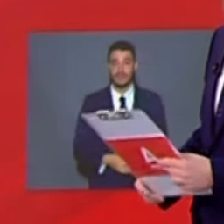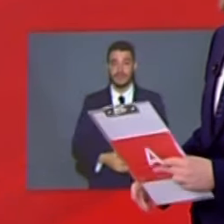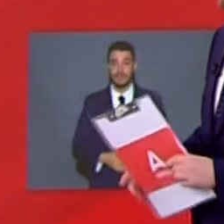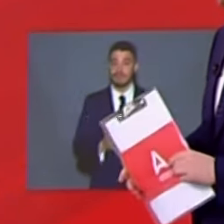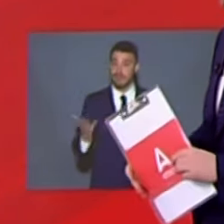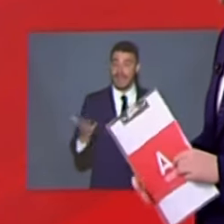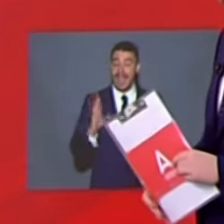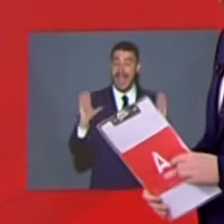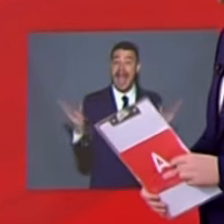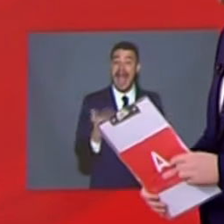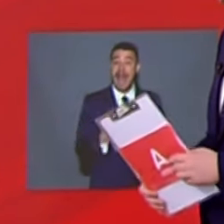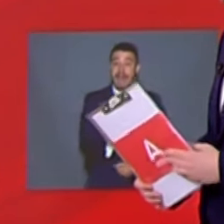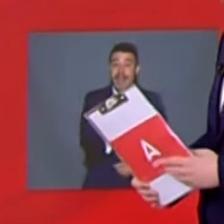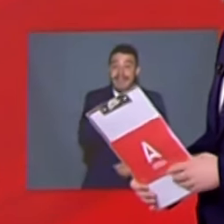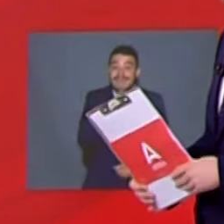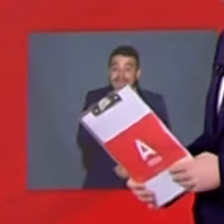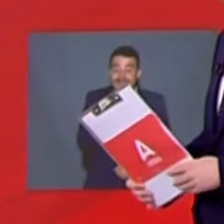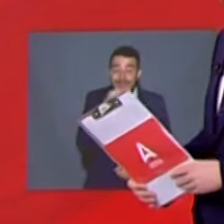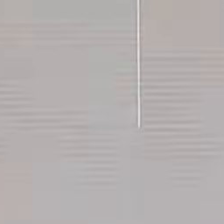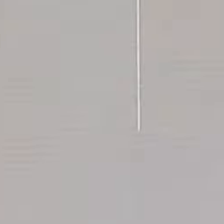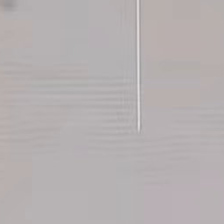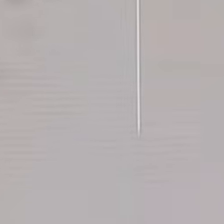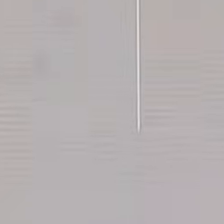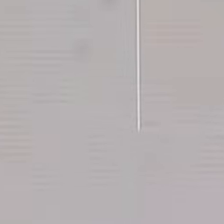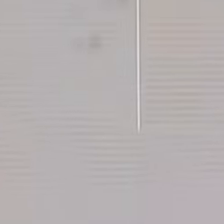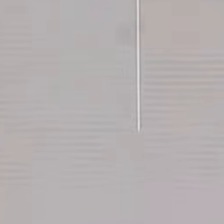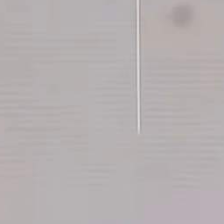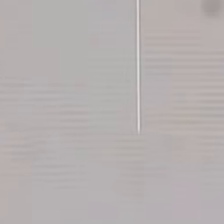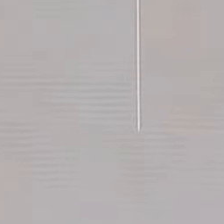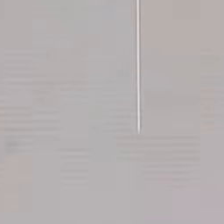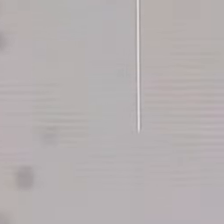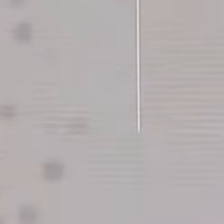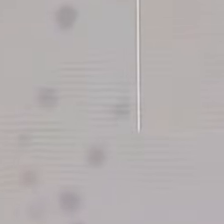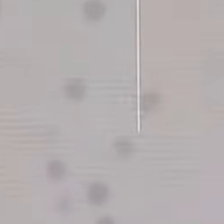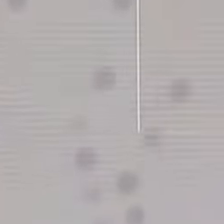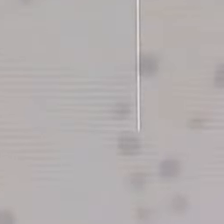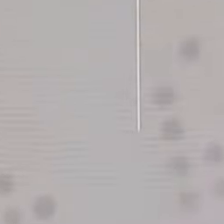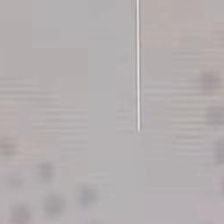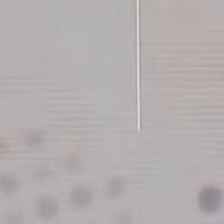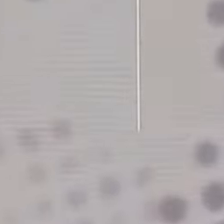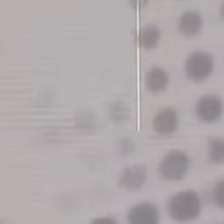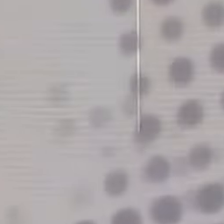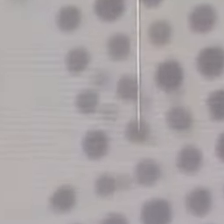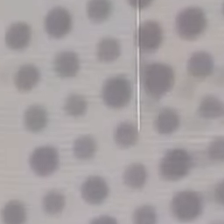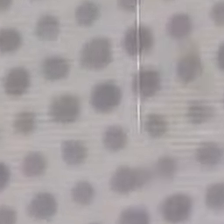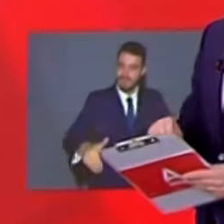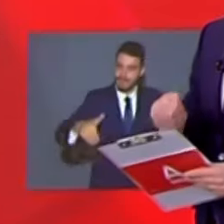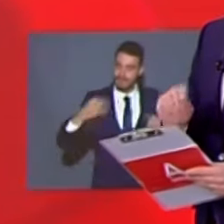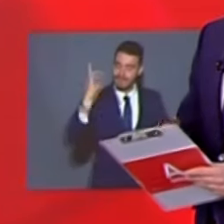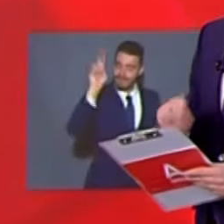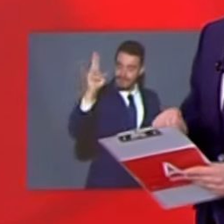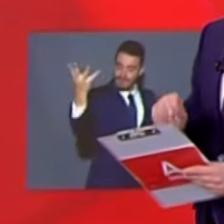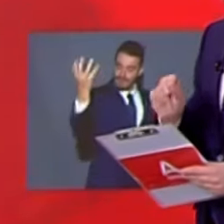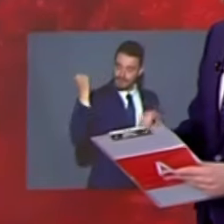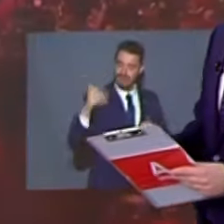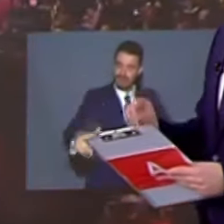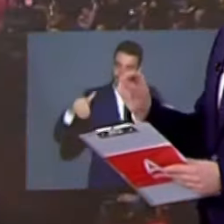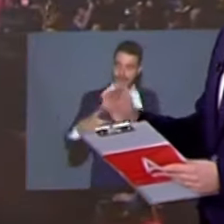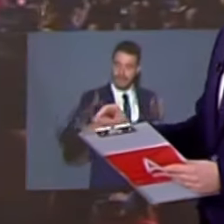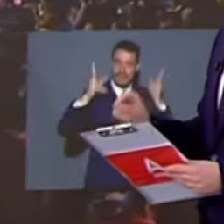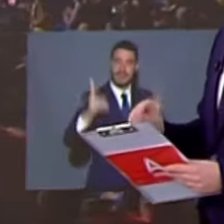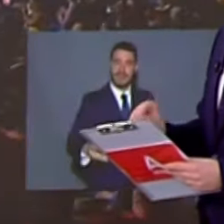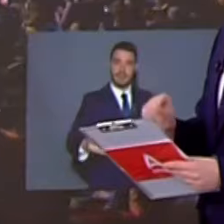υπάρχουν πληροφορίες σχετικά με το πώς εκτιμά ο Αλέξης Τσίπρας το συνέδριο και τις εξελίξεις. Λοιπόν, υπήρξε μία διαρροή